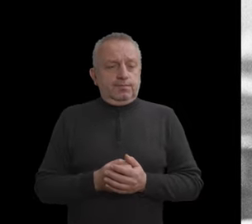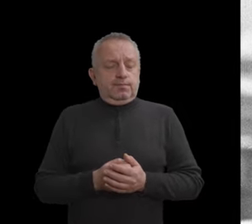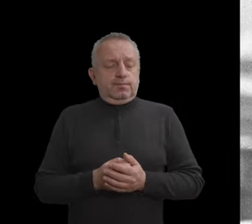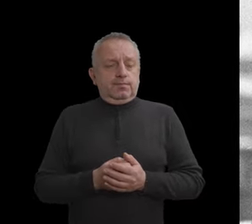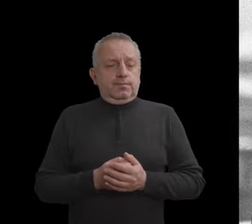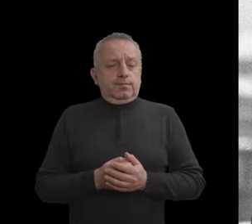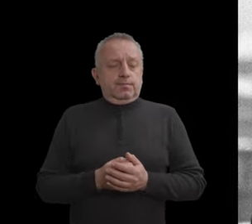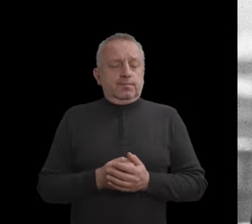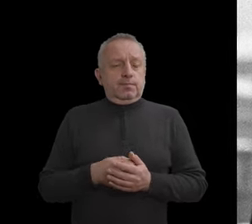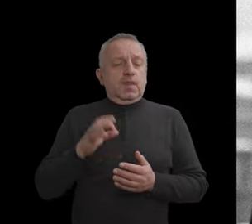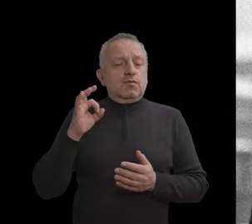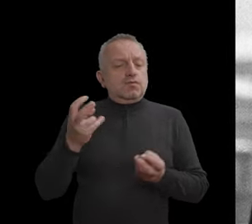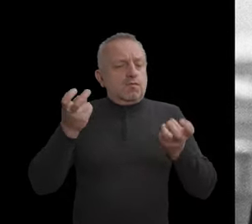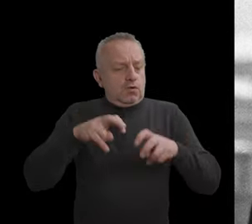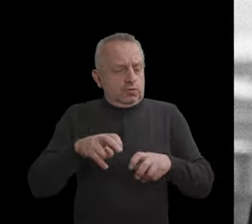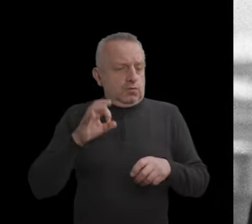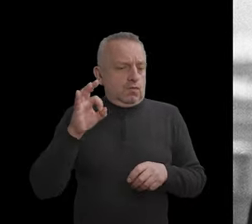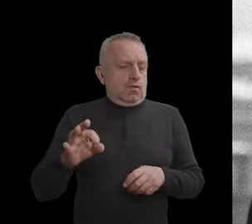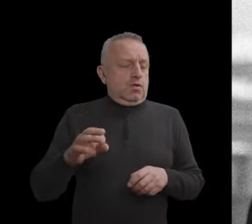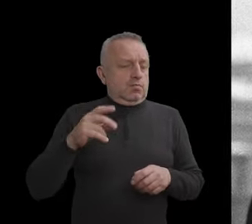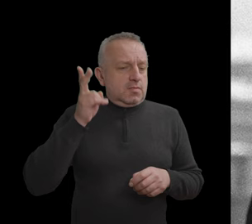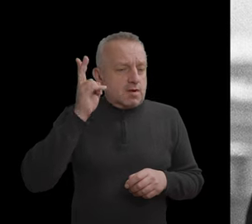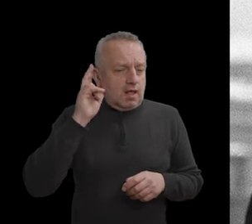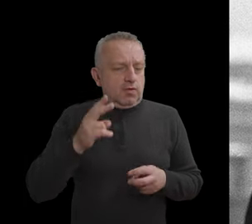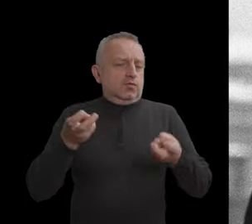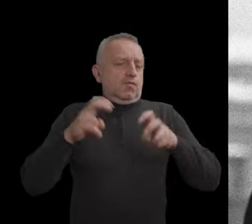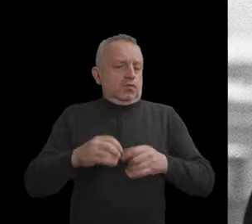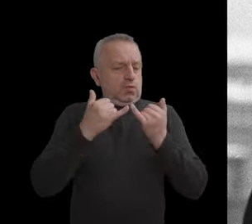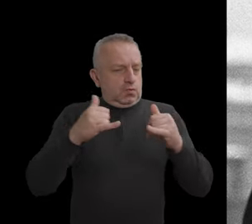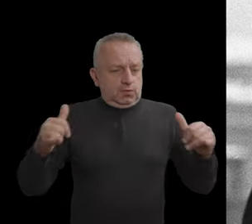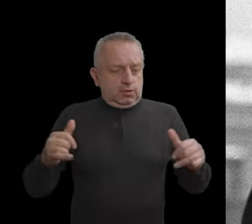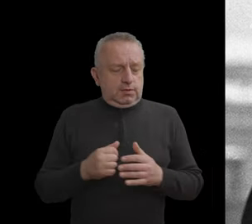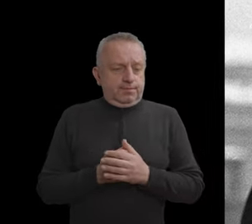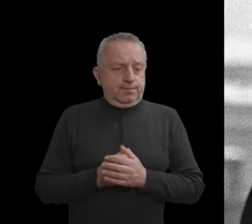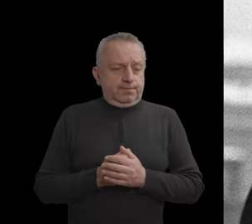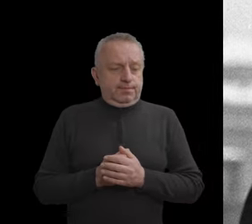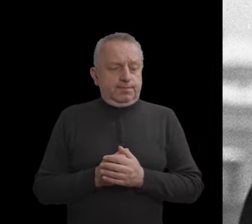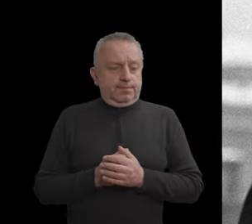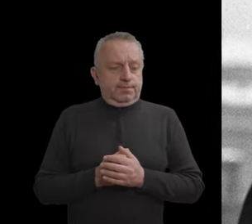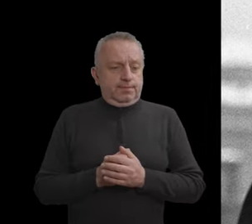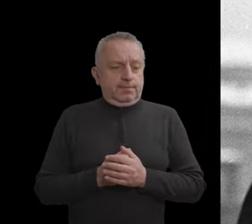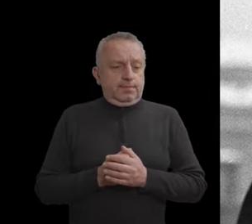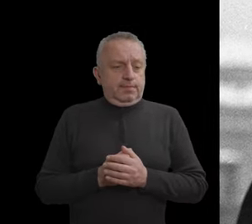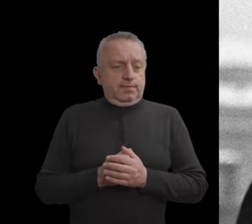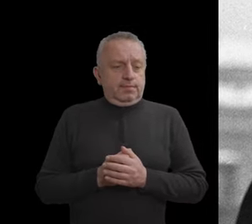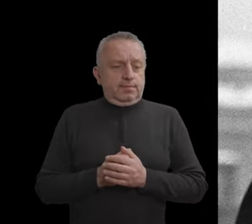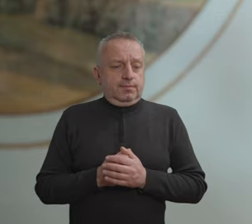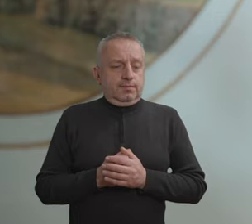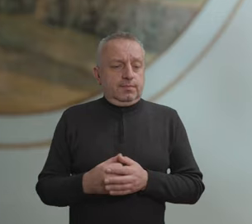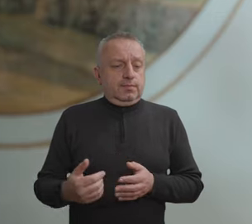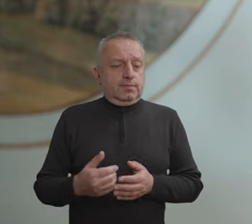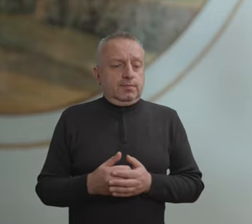niepodległości. Wsparł tworzenie polskiego radia, wsparł powrót armii generała Józefa Hallera do